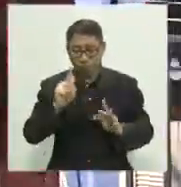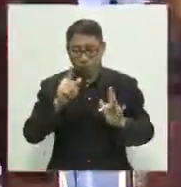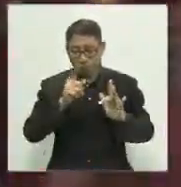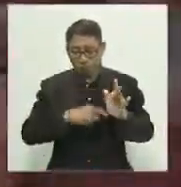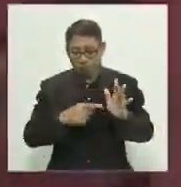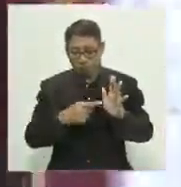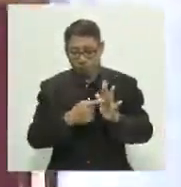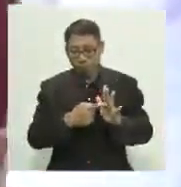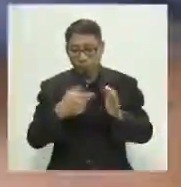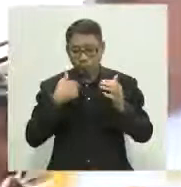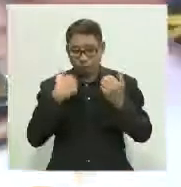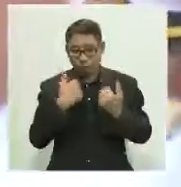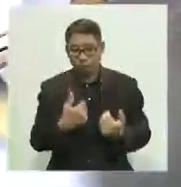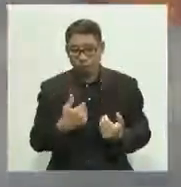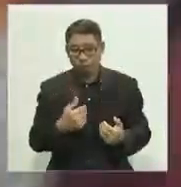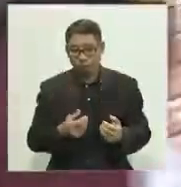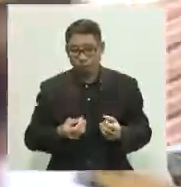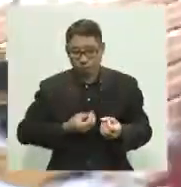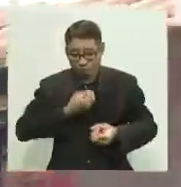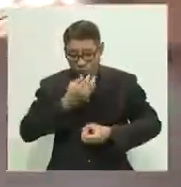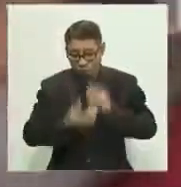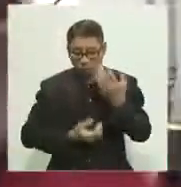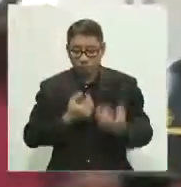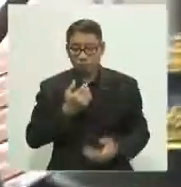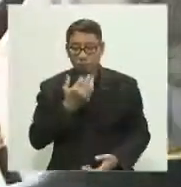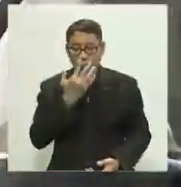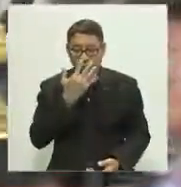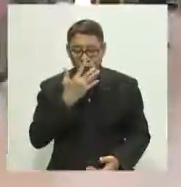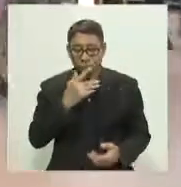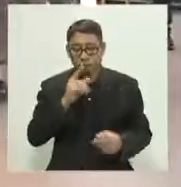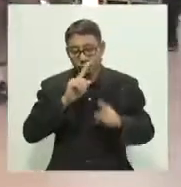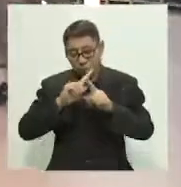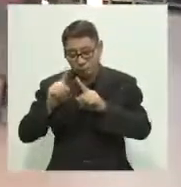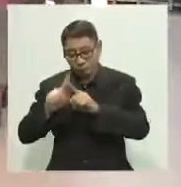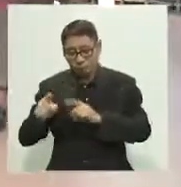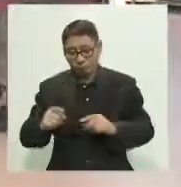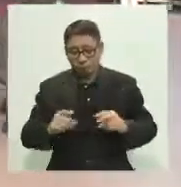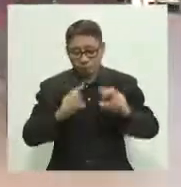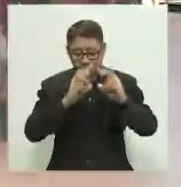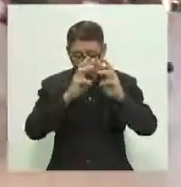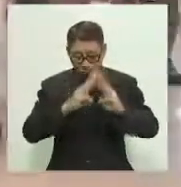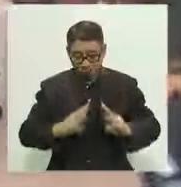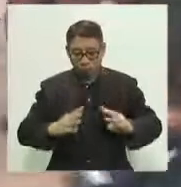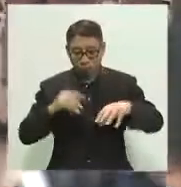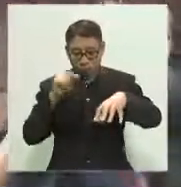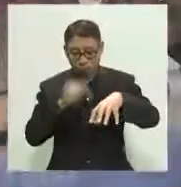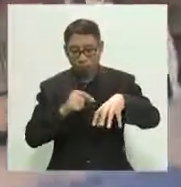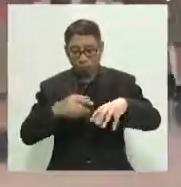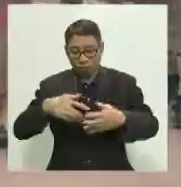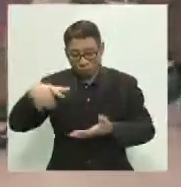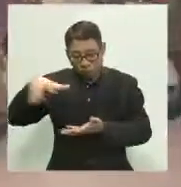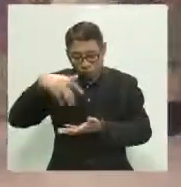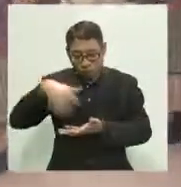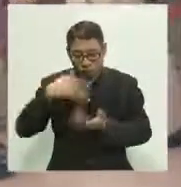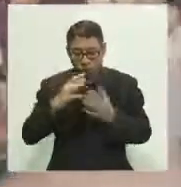นอกจากนี้นะครับยังมีกิจกรรมแสดงแสงสีเสียงและการละเล่นต่างๆที่วัดกู้เพื่อที่จะบอกเล่าเรื่อง